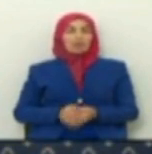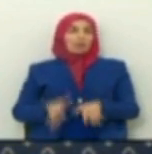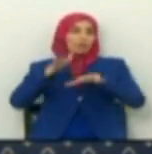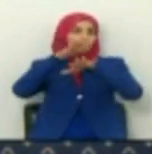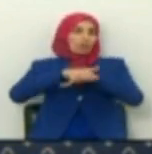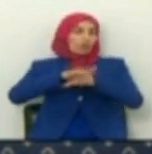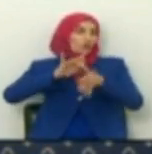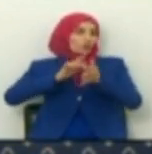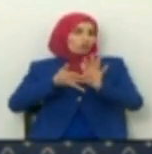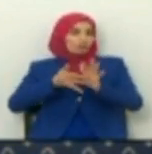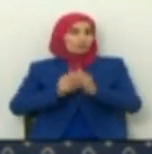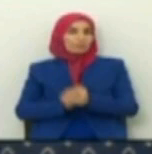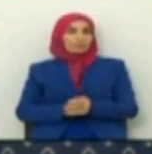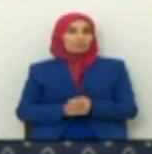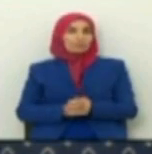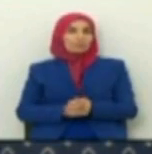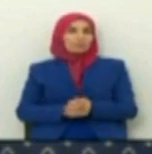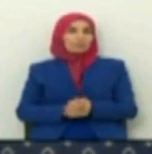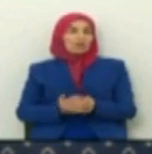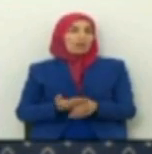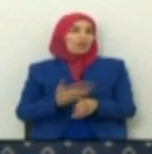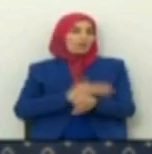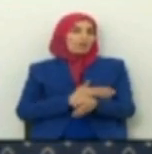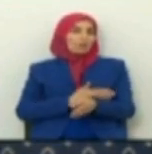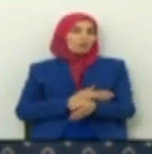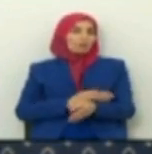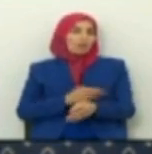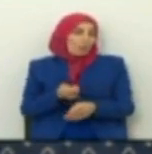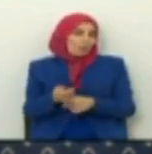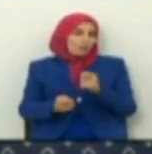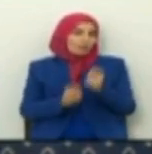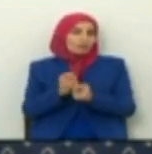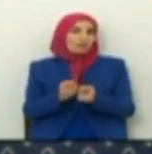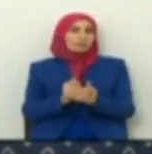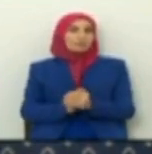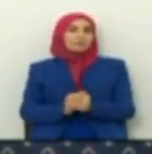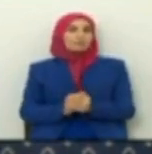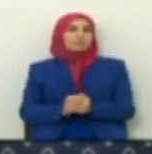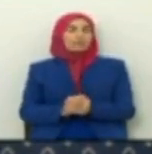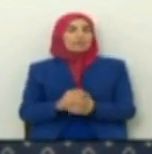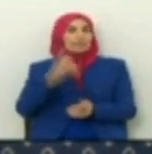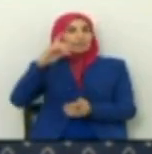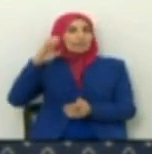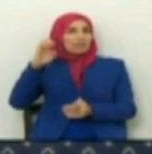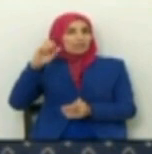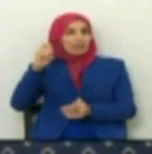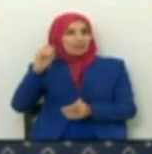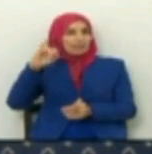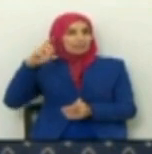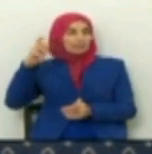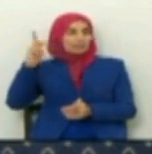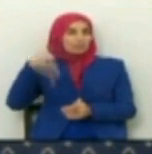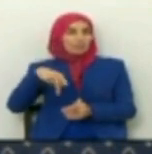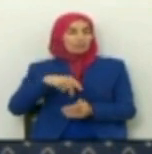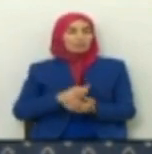إدماج كل أجهزة اللي كانت نعتبرها أجهزة مؤقتة، كان لو دي اي اس وكان دي اي بي.